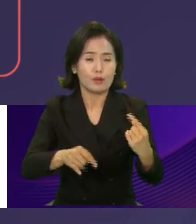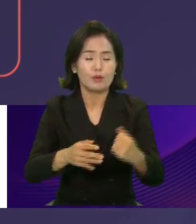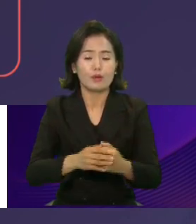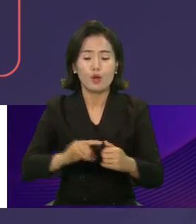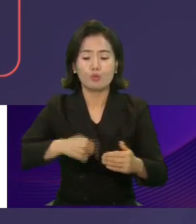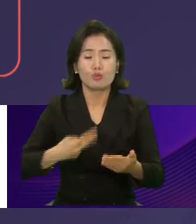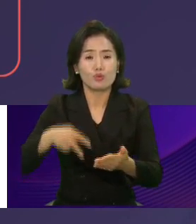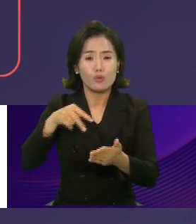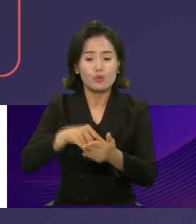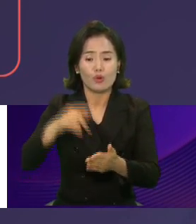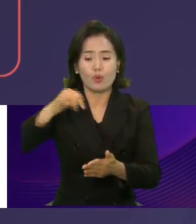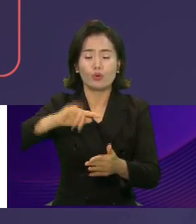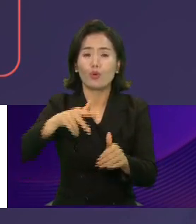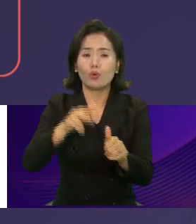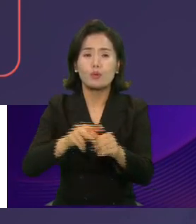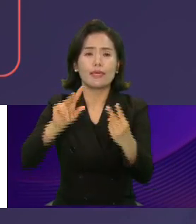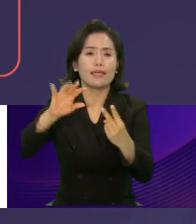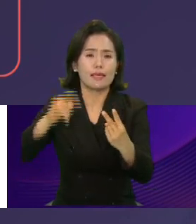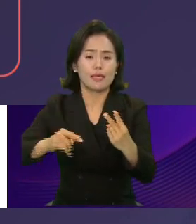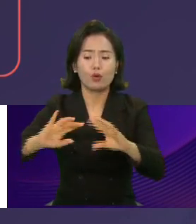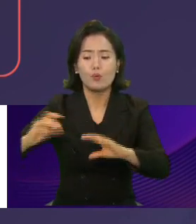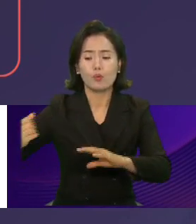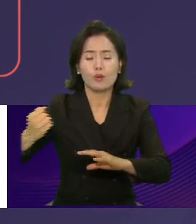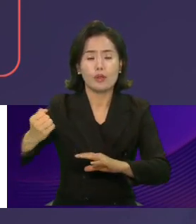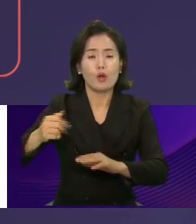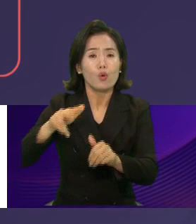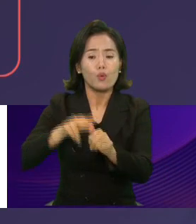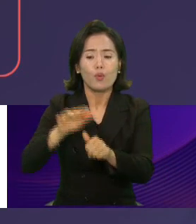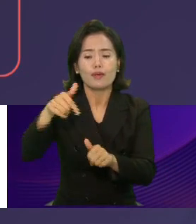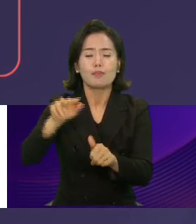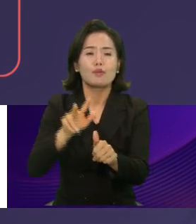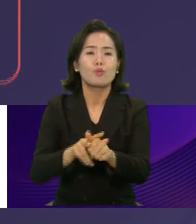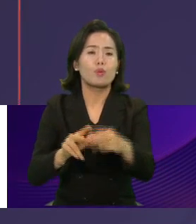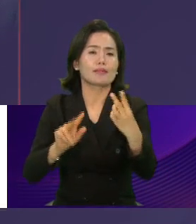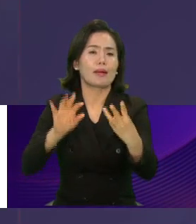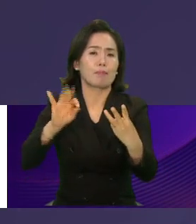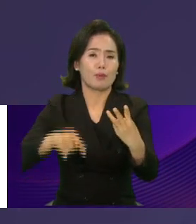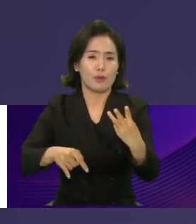2위는 무소속의 권호봉 후보, 3위는 국민의힘 김희택 후보입니다.